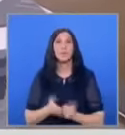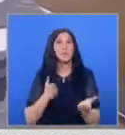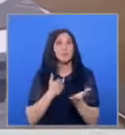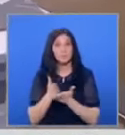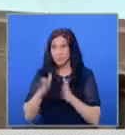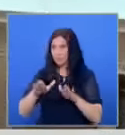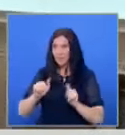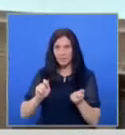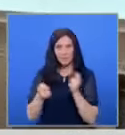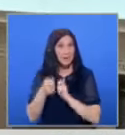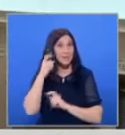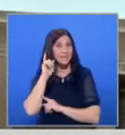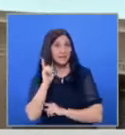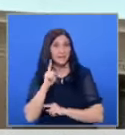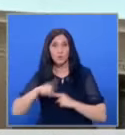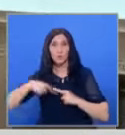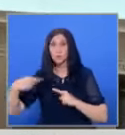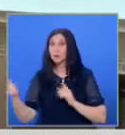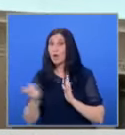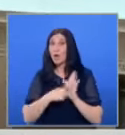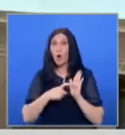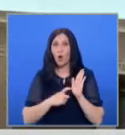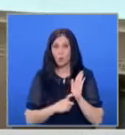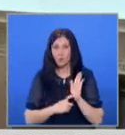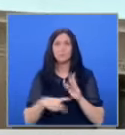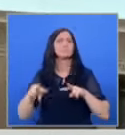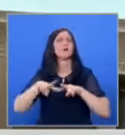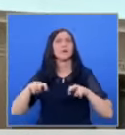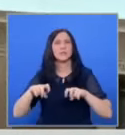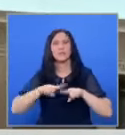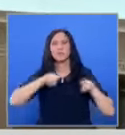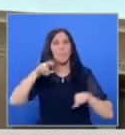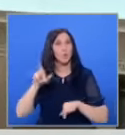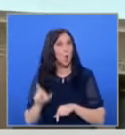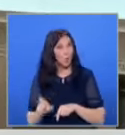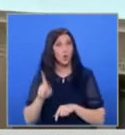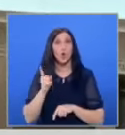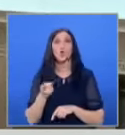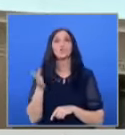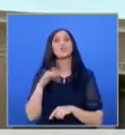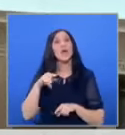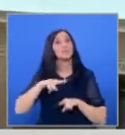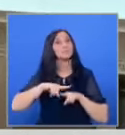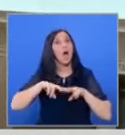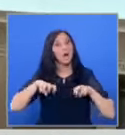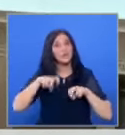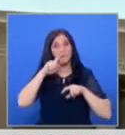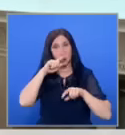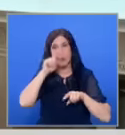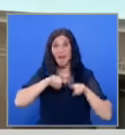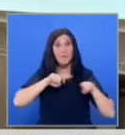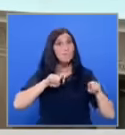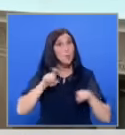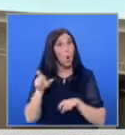Според приетите промени в наказателно-процесуалния кодекс, разследващия прокурор, който ще разследва главния прокурор, може да